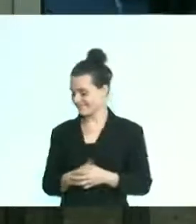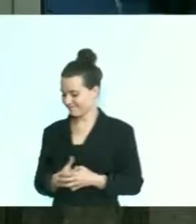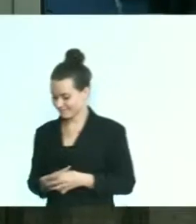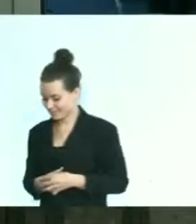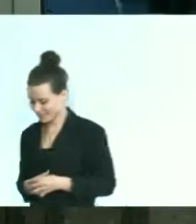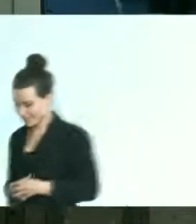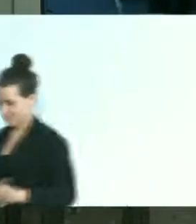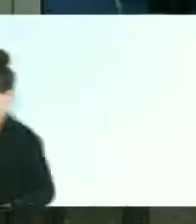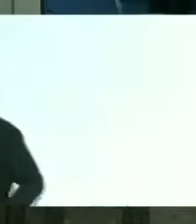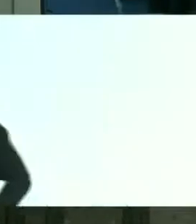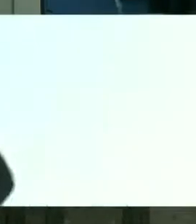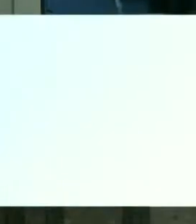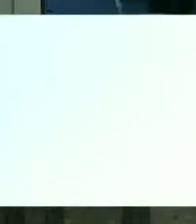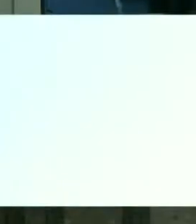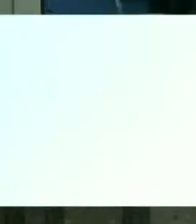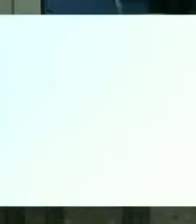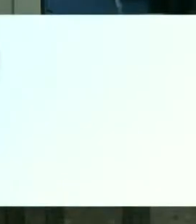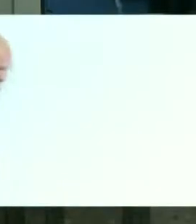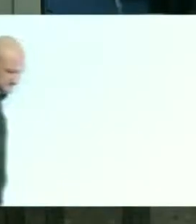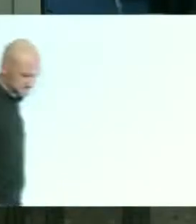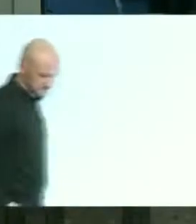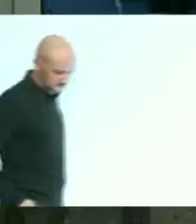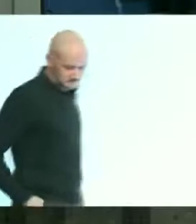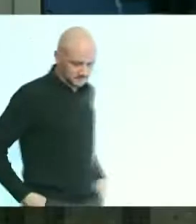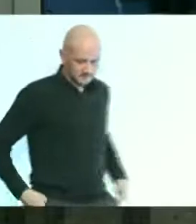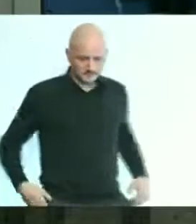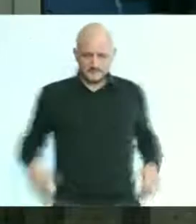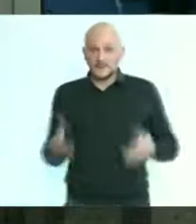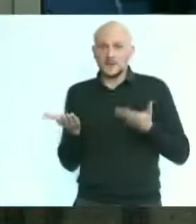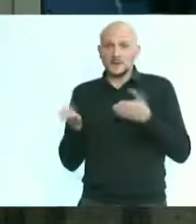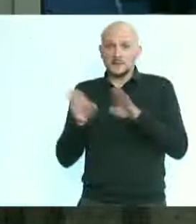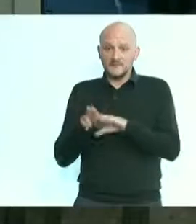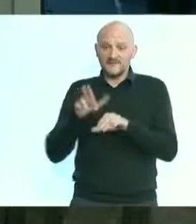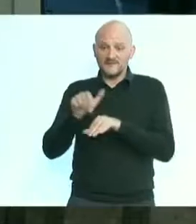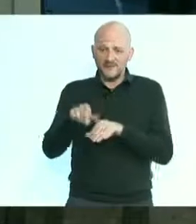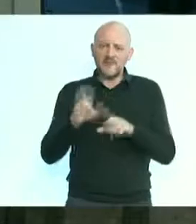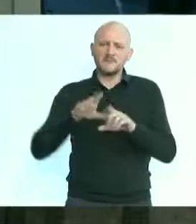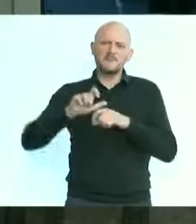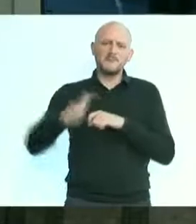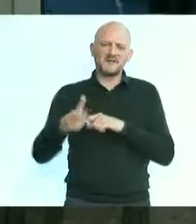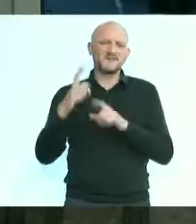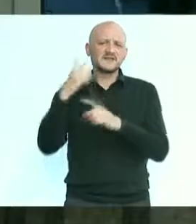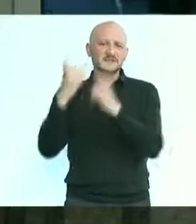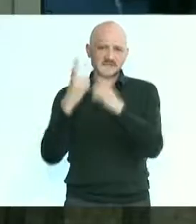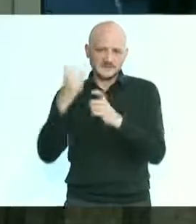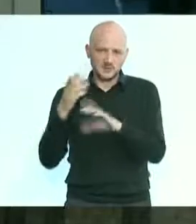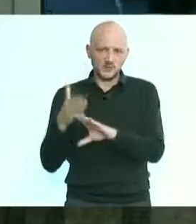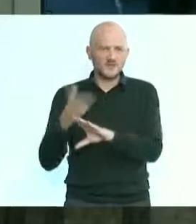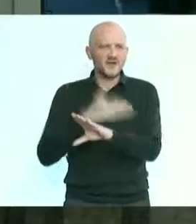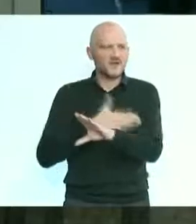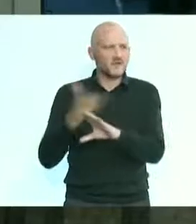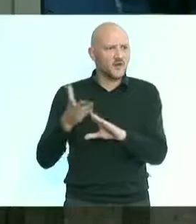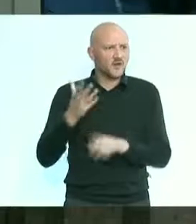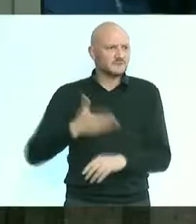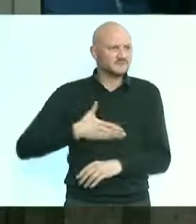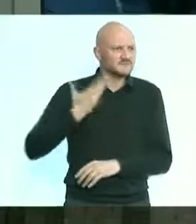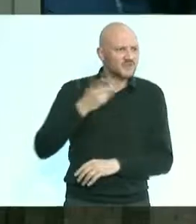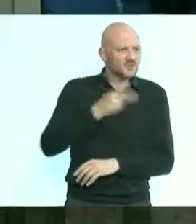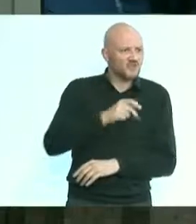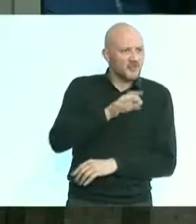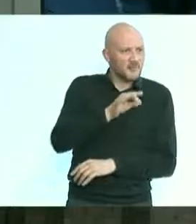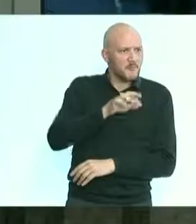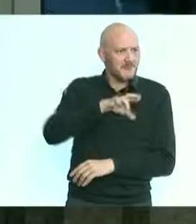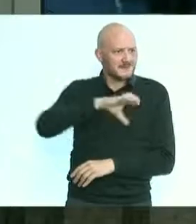Alors, je voudrais peut-être avoir juste un témoignage d'APF France Handicap, peut-être, cher Patrice, si vous pouvez venir